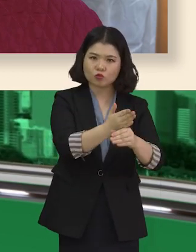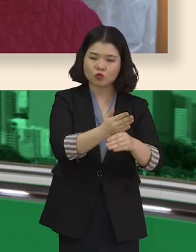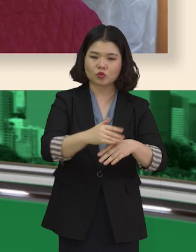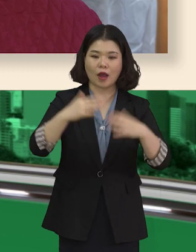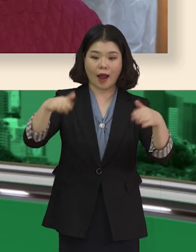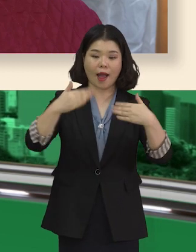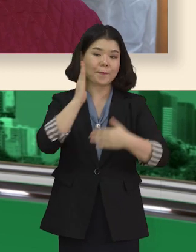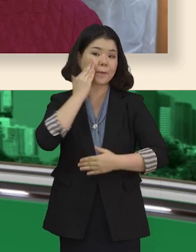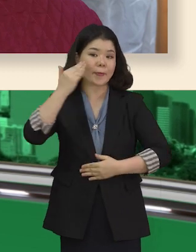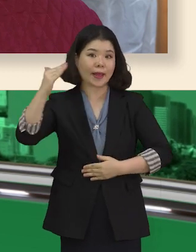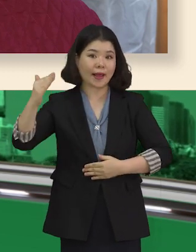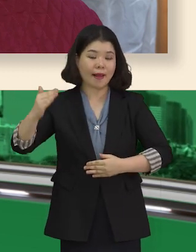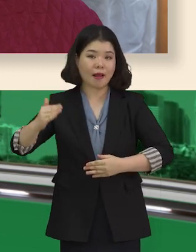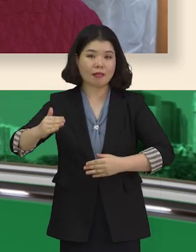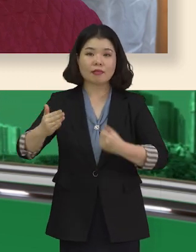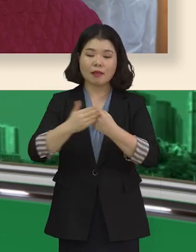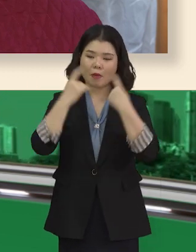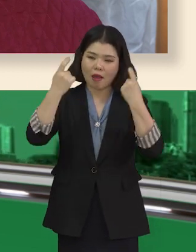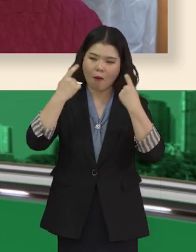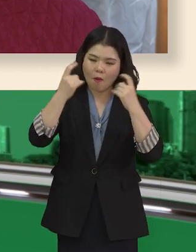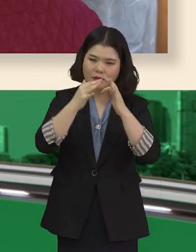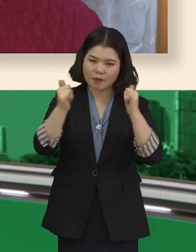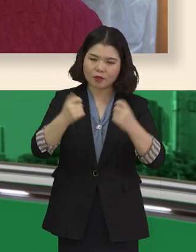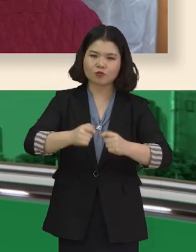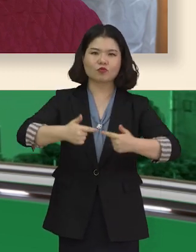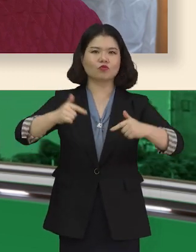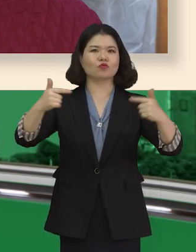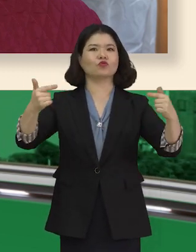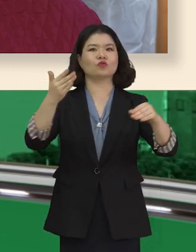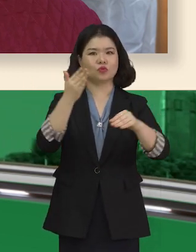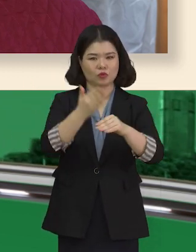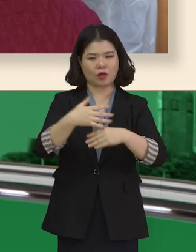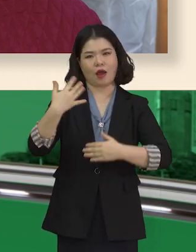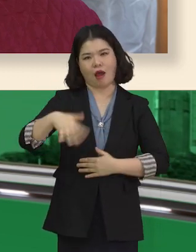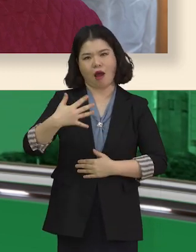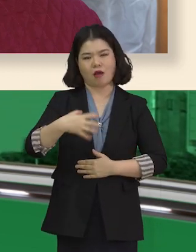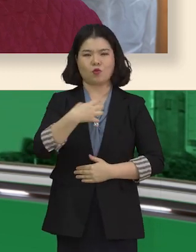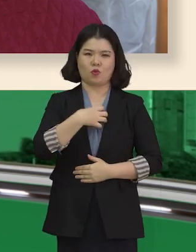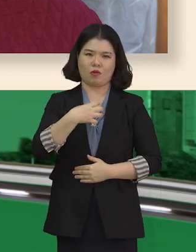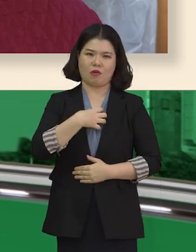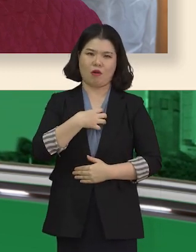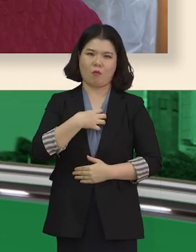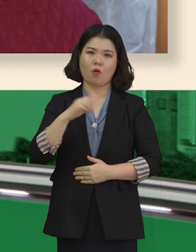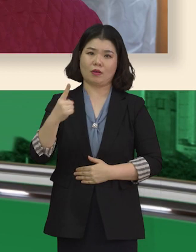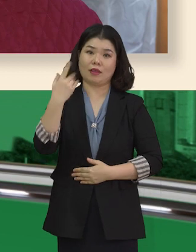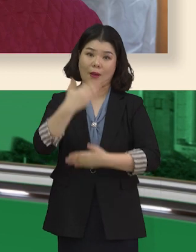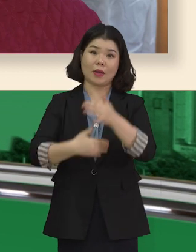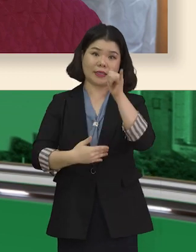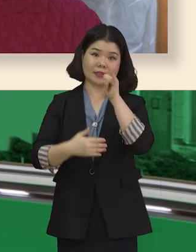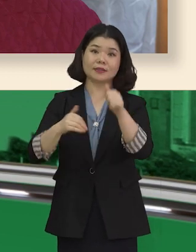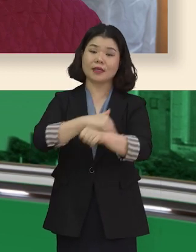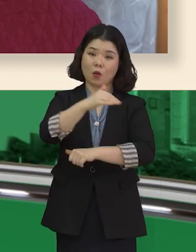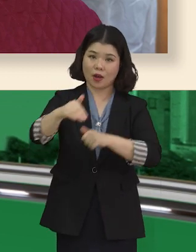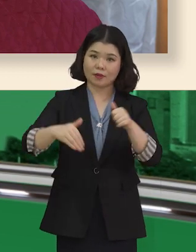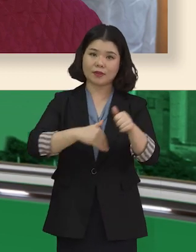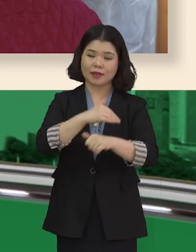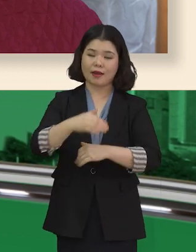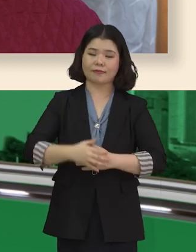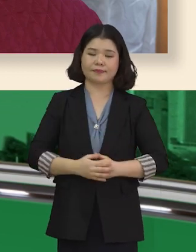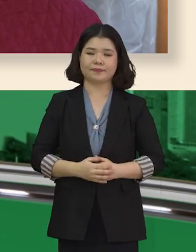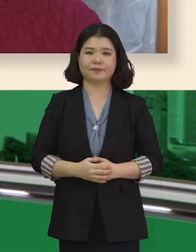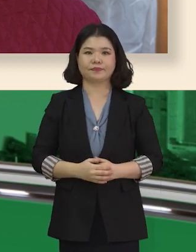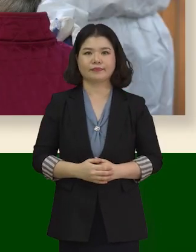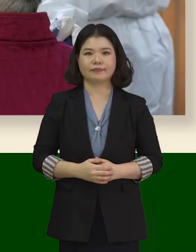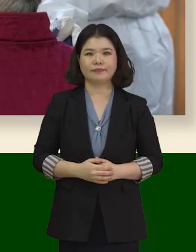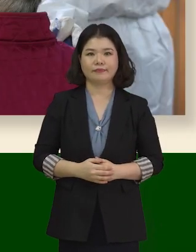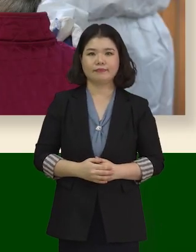가을 단풍철을 맞아 등산 나들이객들이 늘어나고 있어 아직 위험 요소가 남아있다는 게 방역 당국의